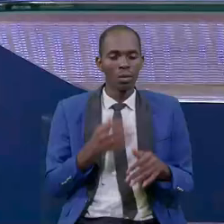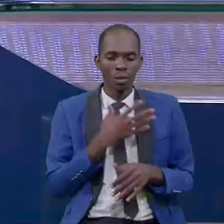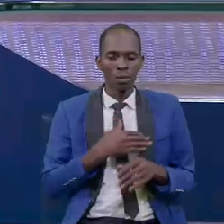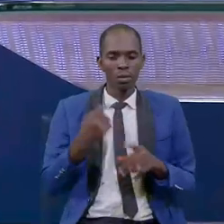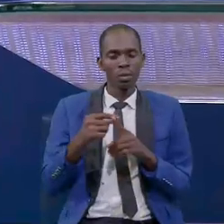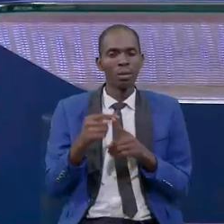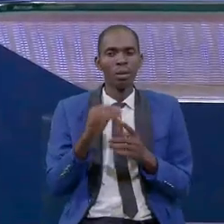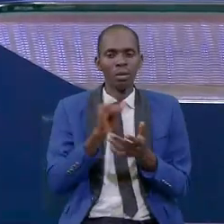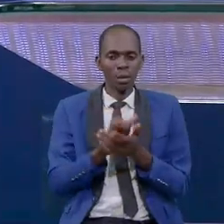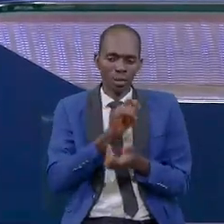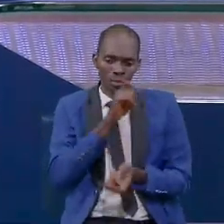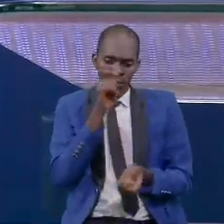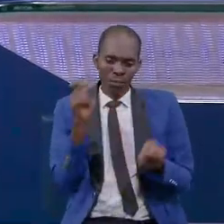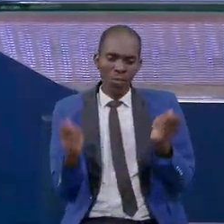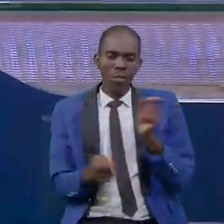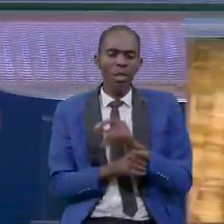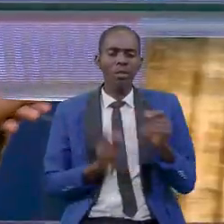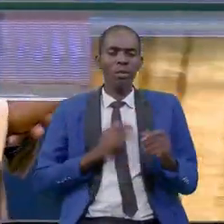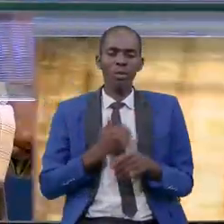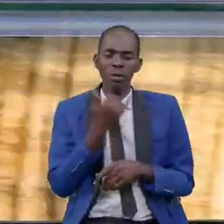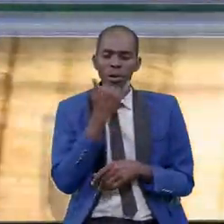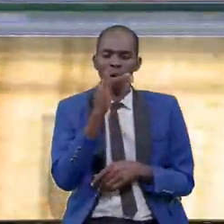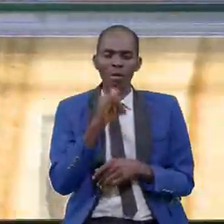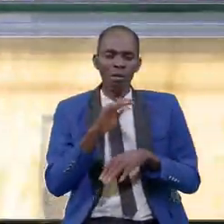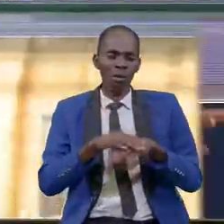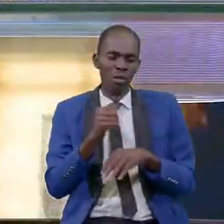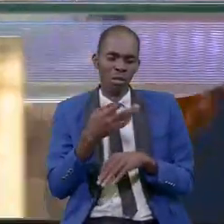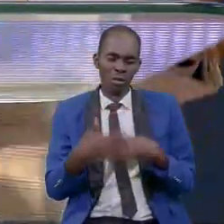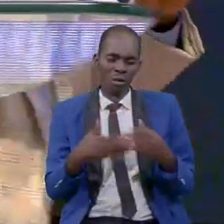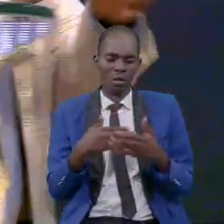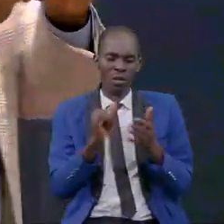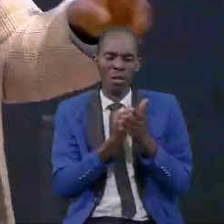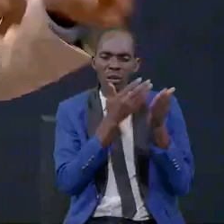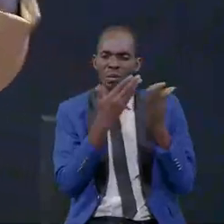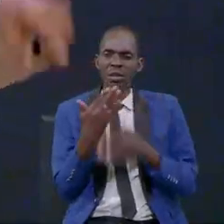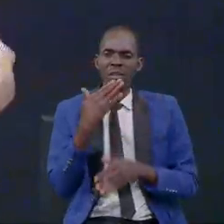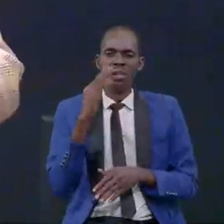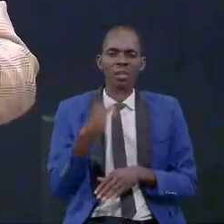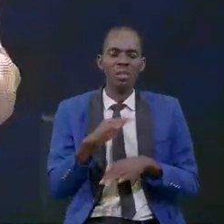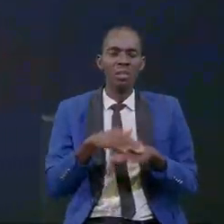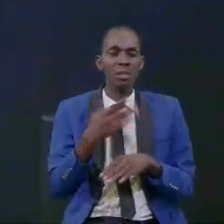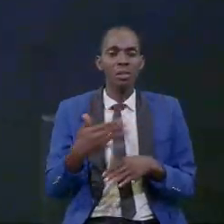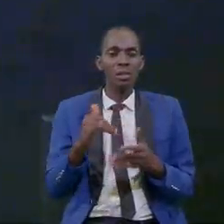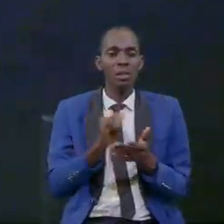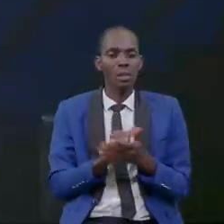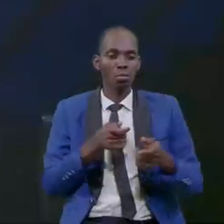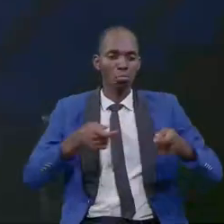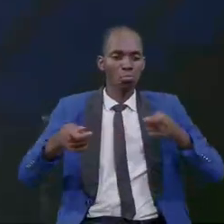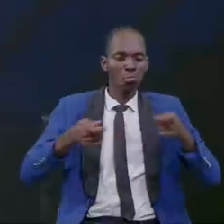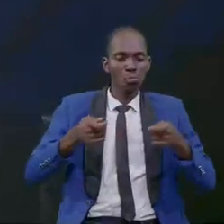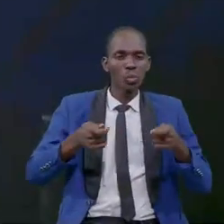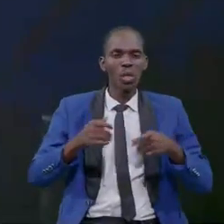parole qui met le monde sens dessus, et les